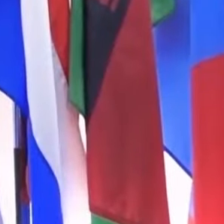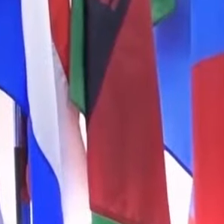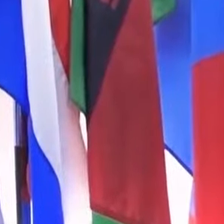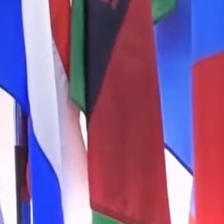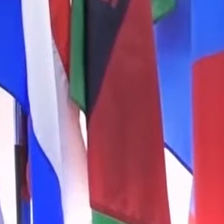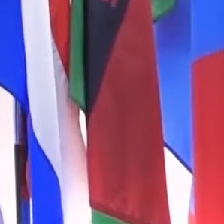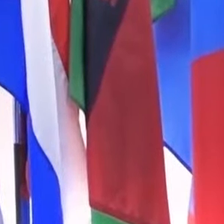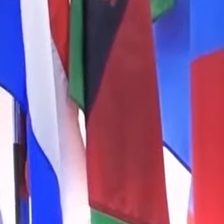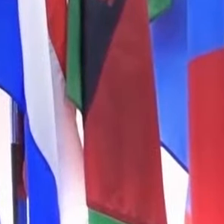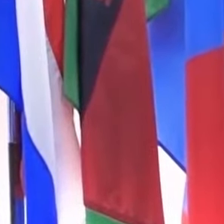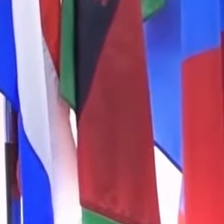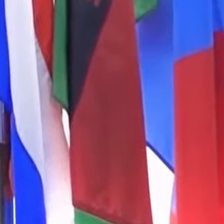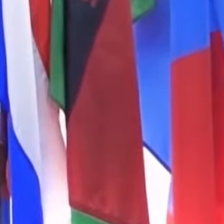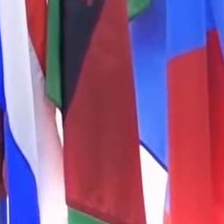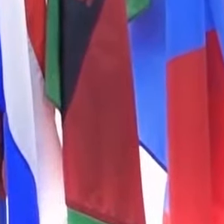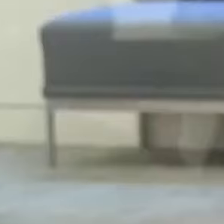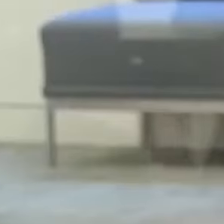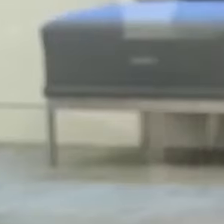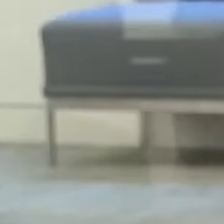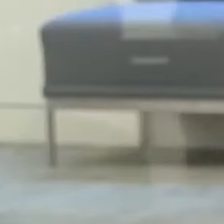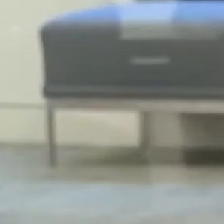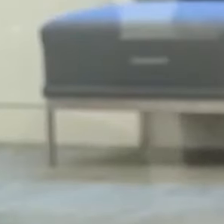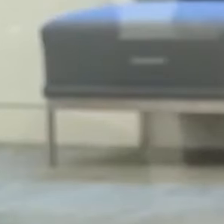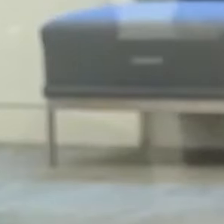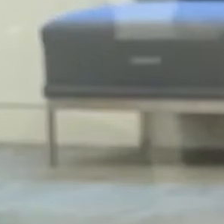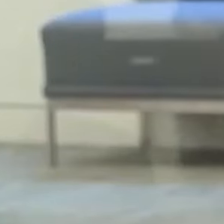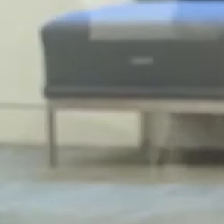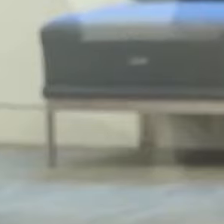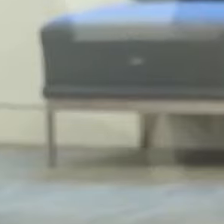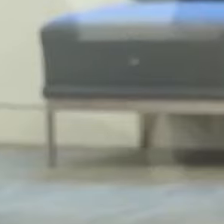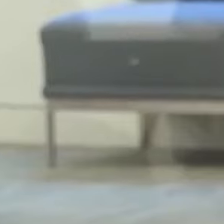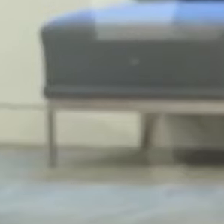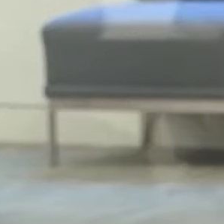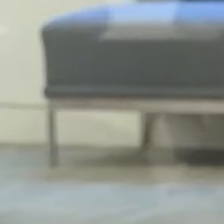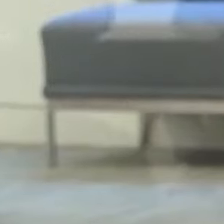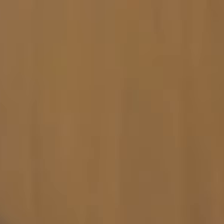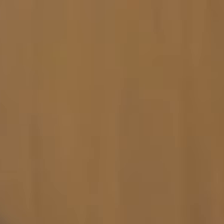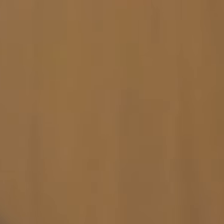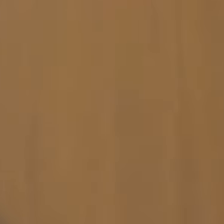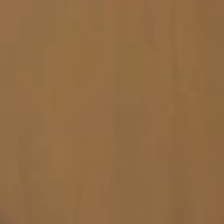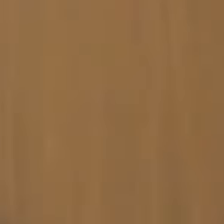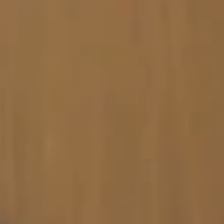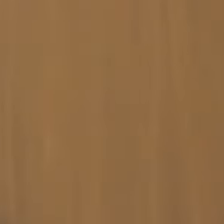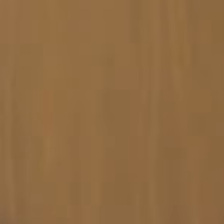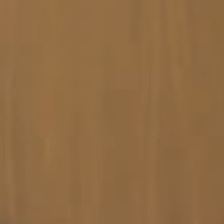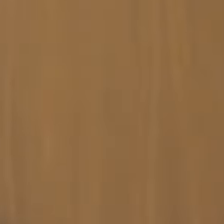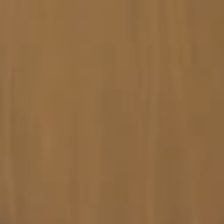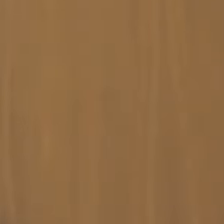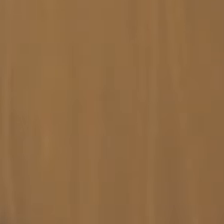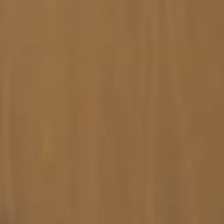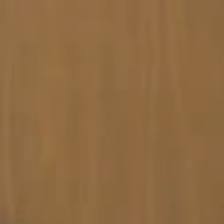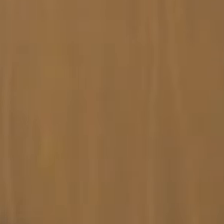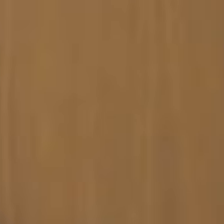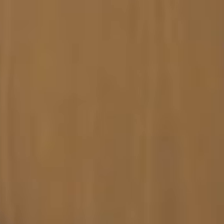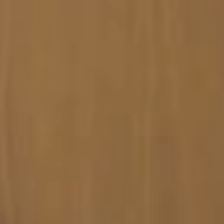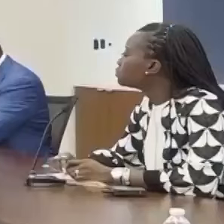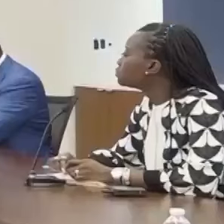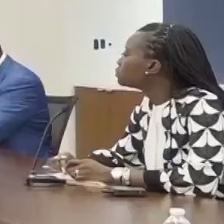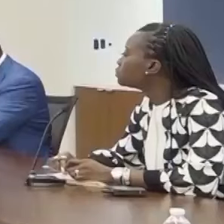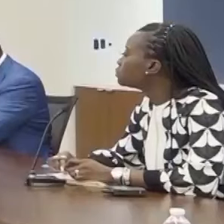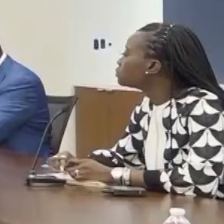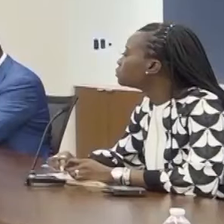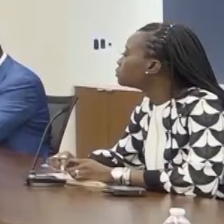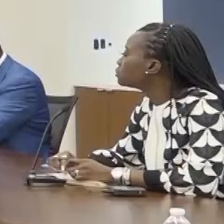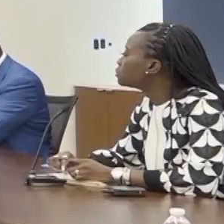Togo et les États-Unis était à l'ordre du jour des échanges entre une délégation de sénateurs américains et la